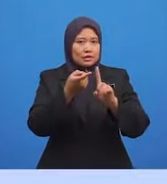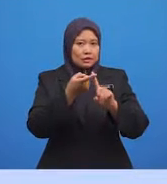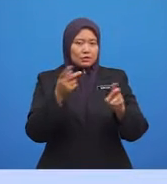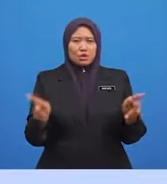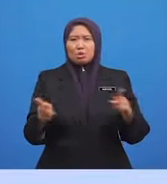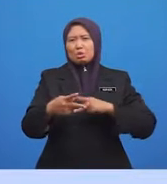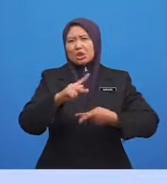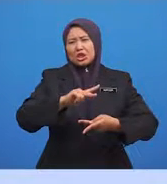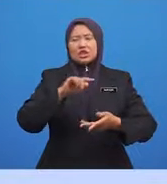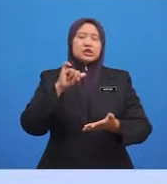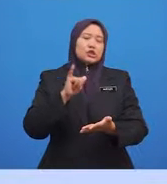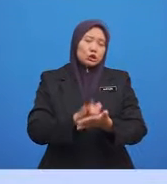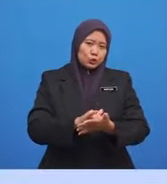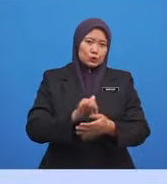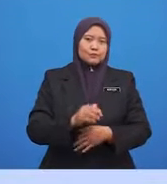ada.